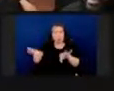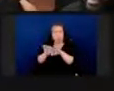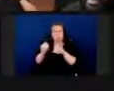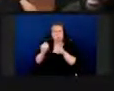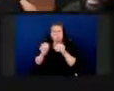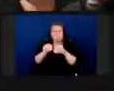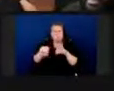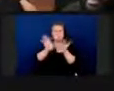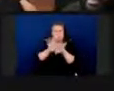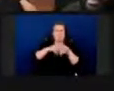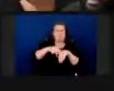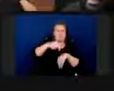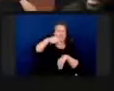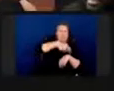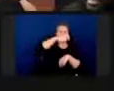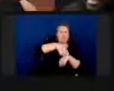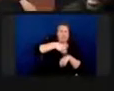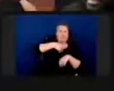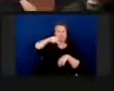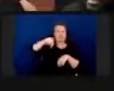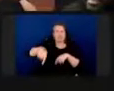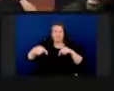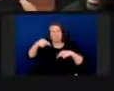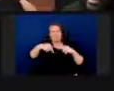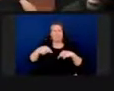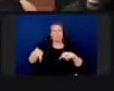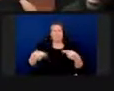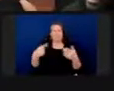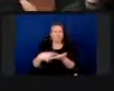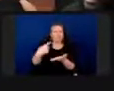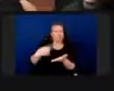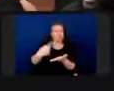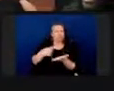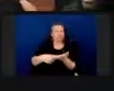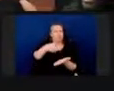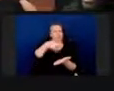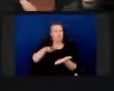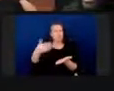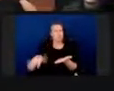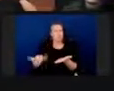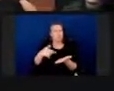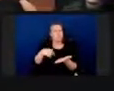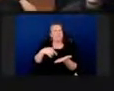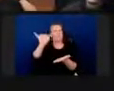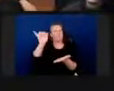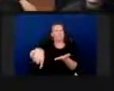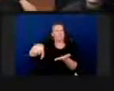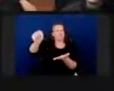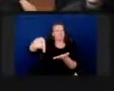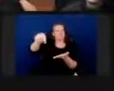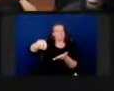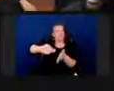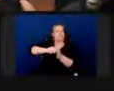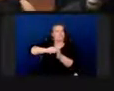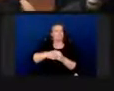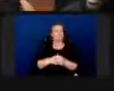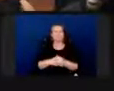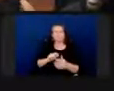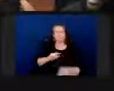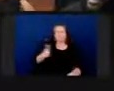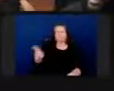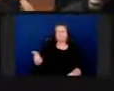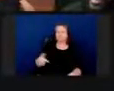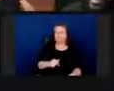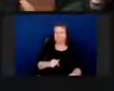yale ambayo wangependa kufanya siku za baadaye. Kwa hivyo tu endelee kuatia moyo. Asante sana. Sasa